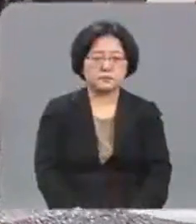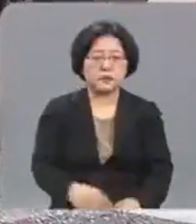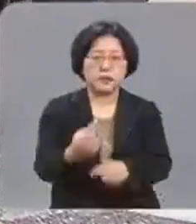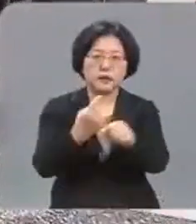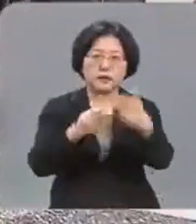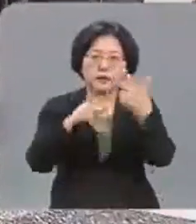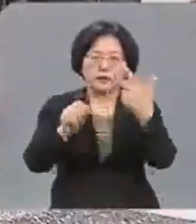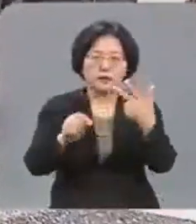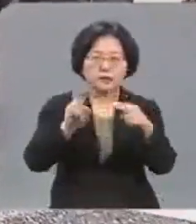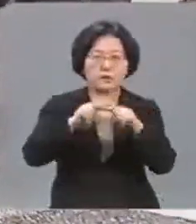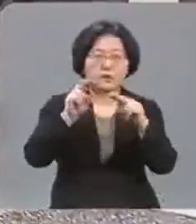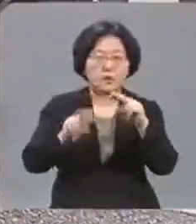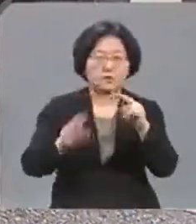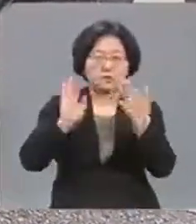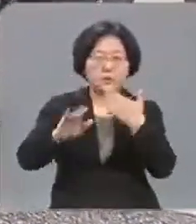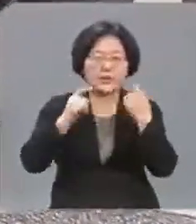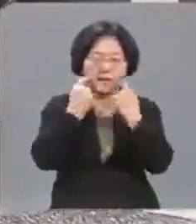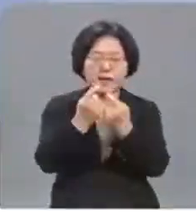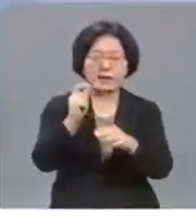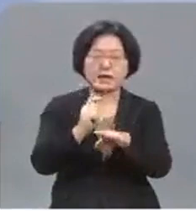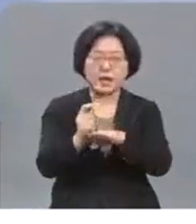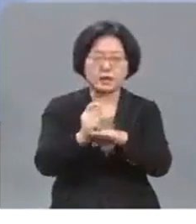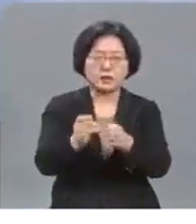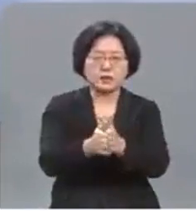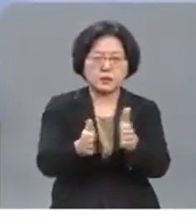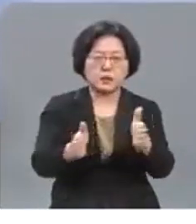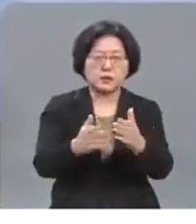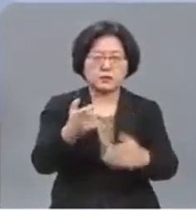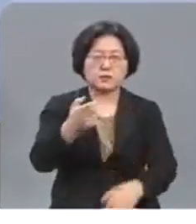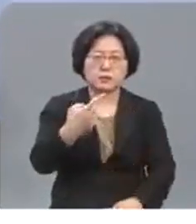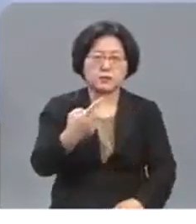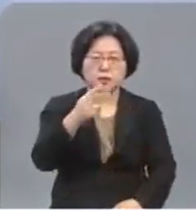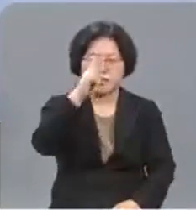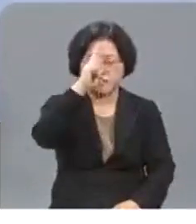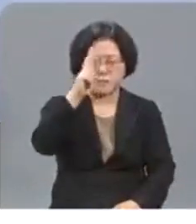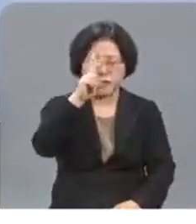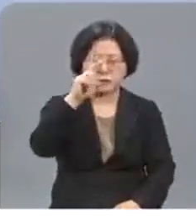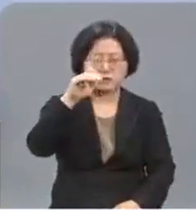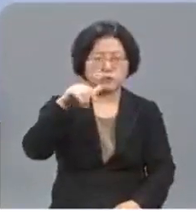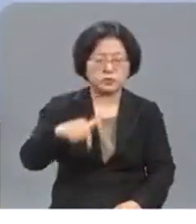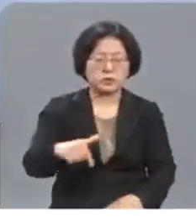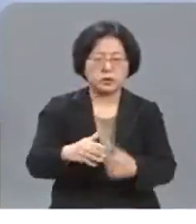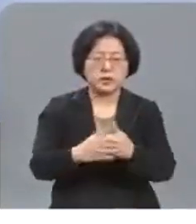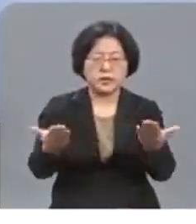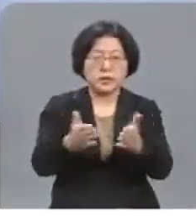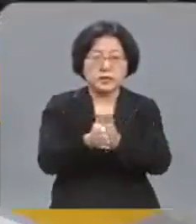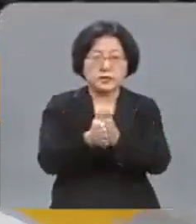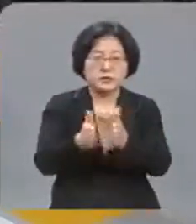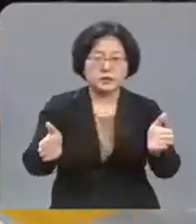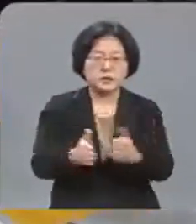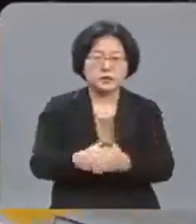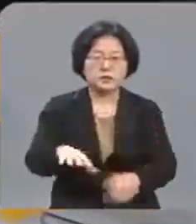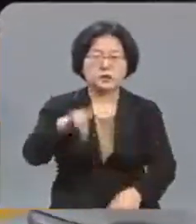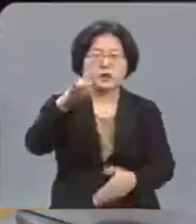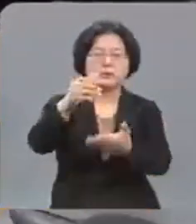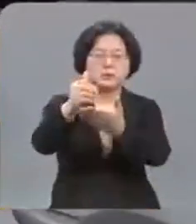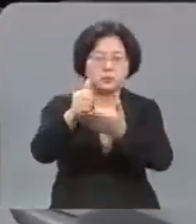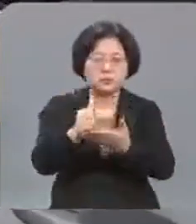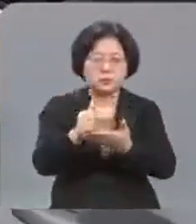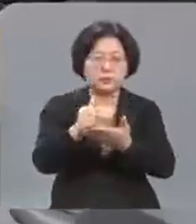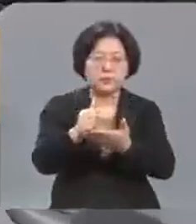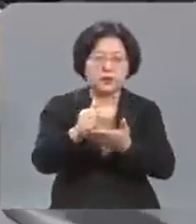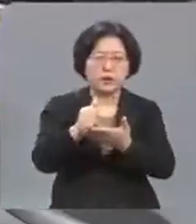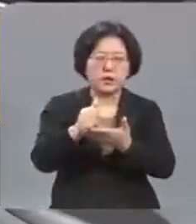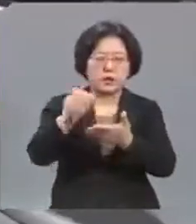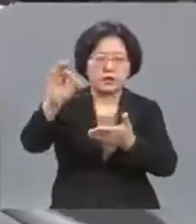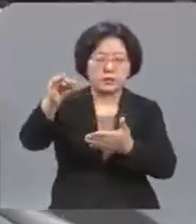지난해 7월 퇴직한 뒤 개인 택시를 시작한 61살 박윤석 씨. 일을 시작하며 처음 태운 손님의